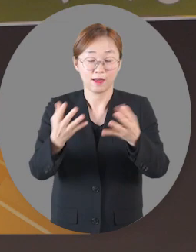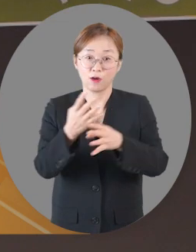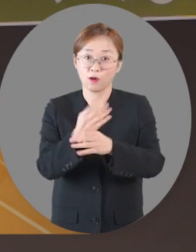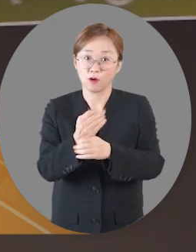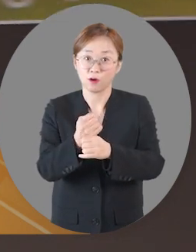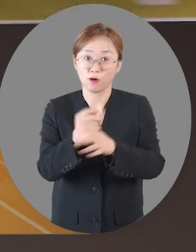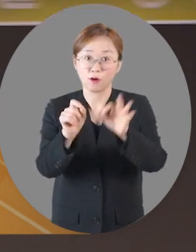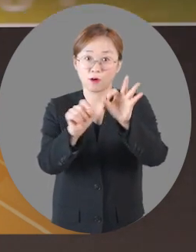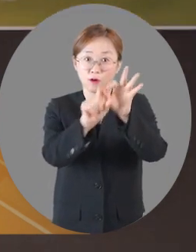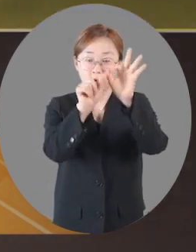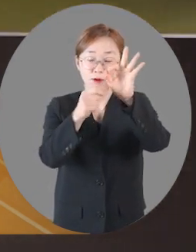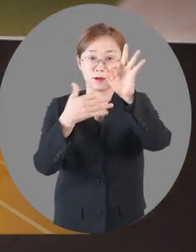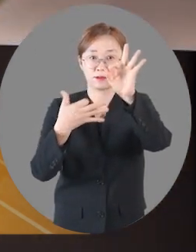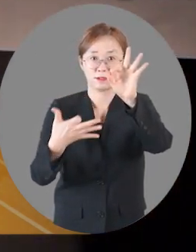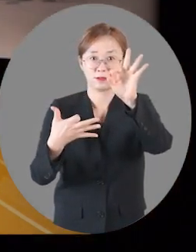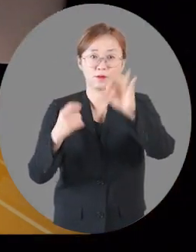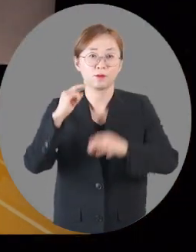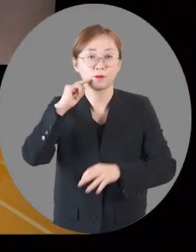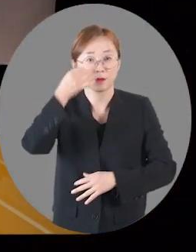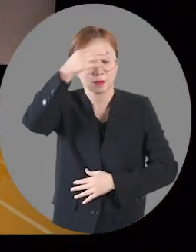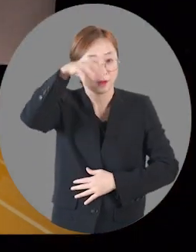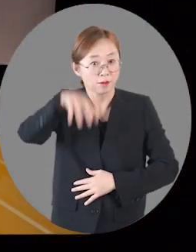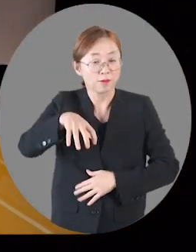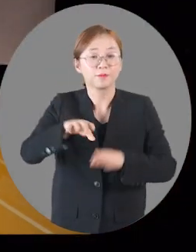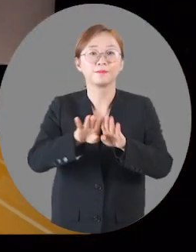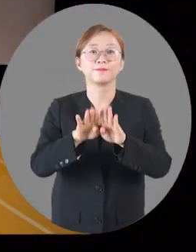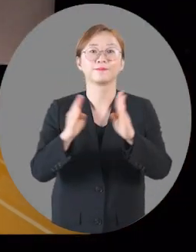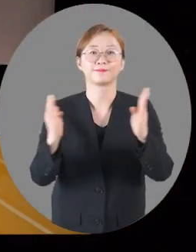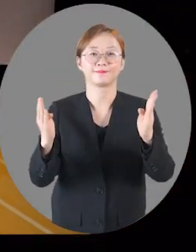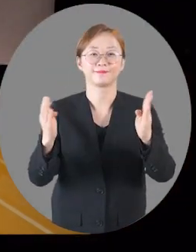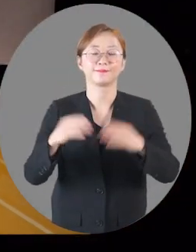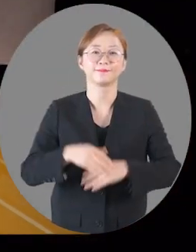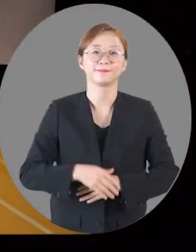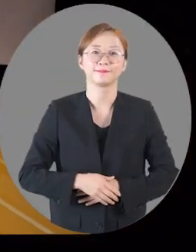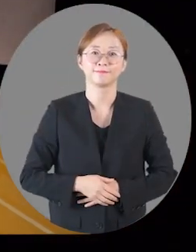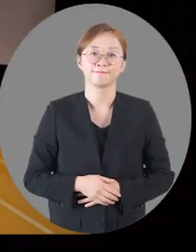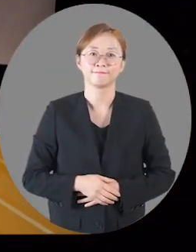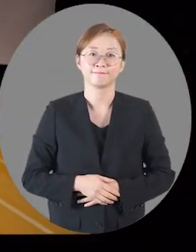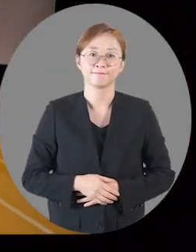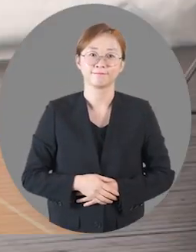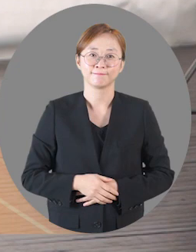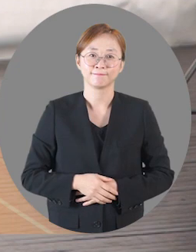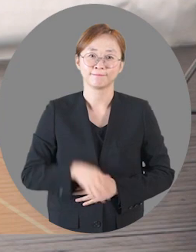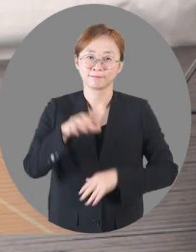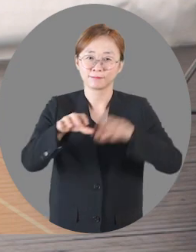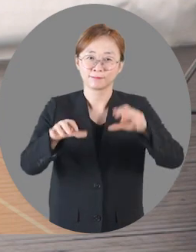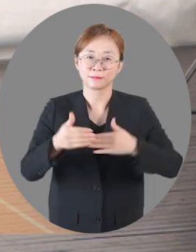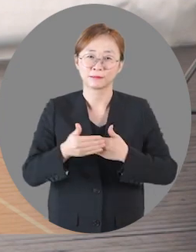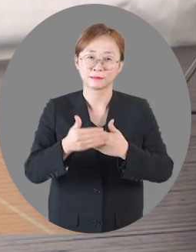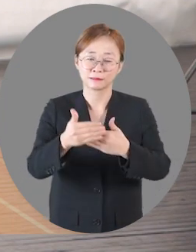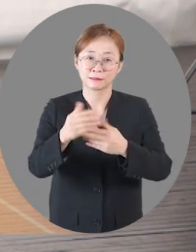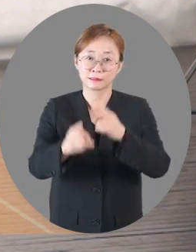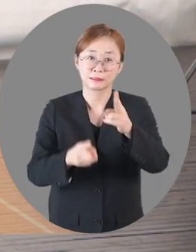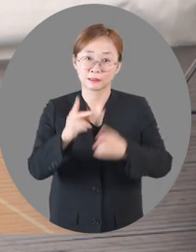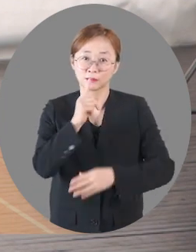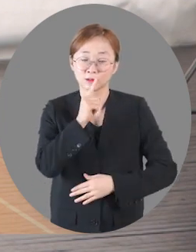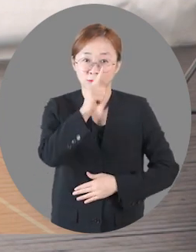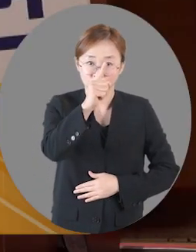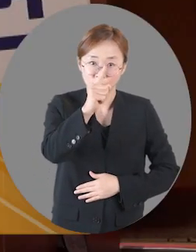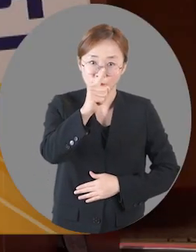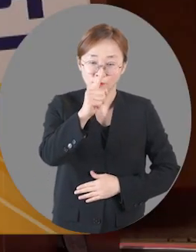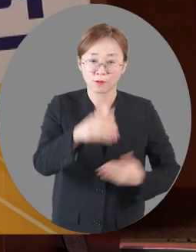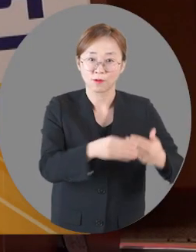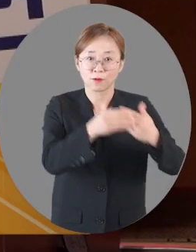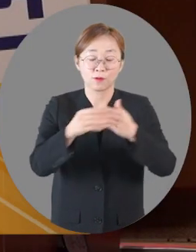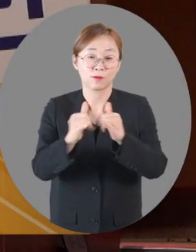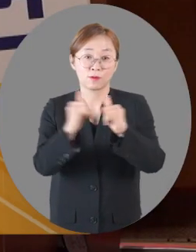지도자 한마음 대회가 지난 19일 문예회관에서 개최됐습니다. 읍면동 새마을운동 성과보고 및